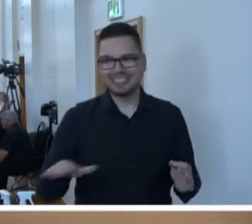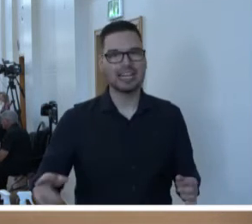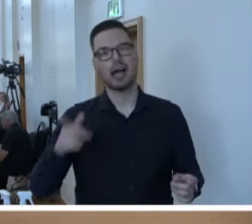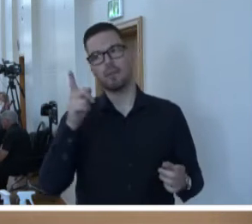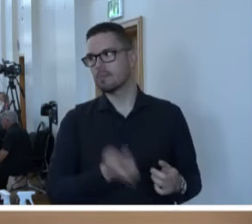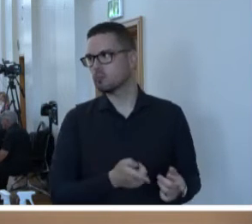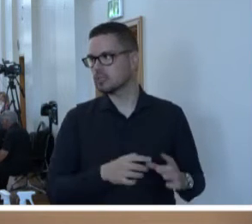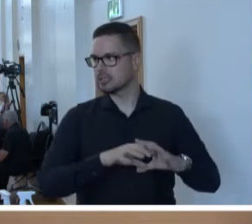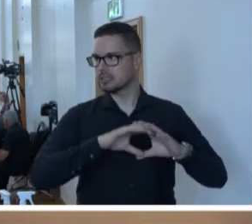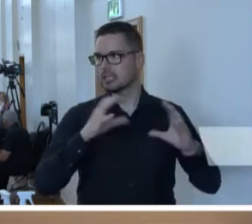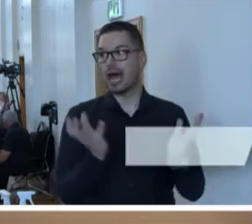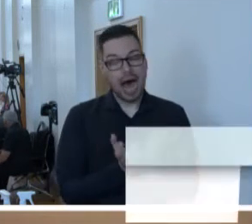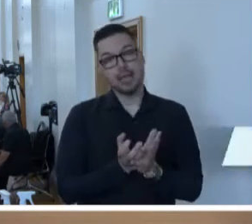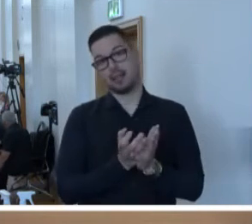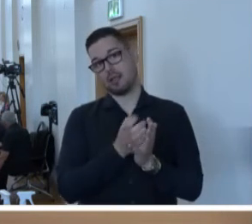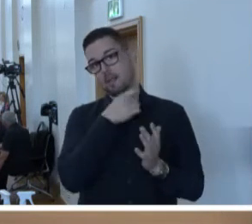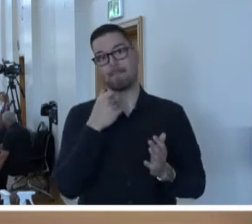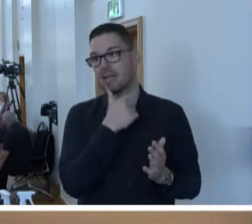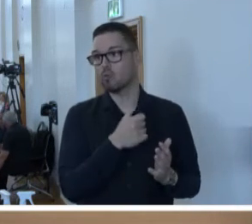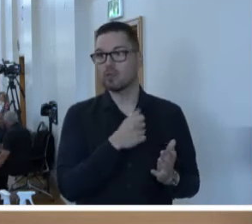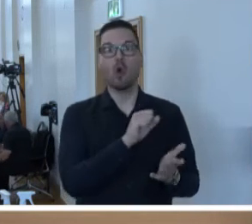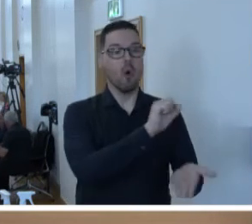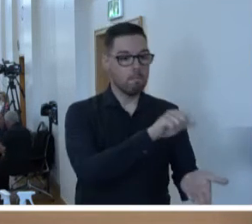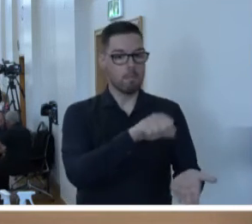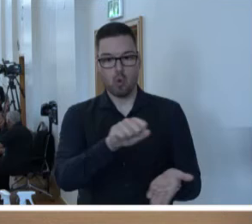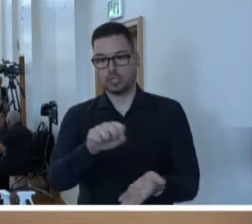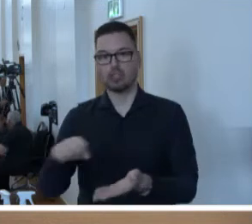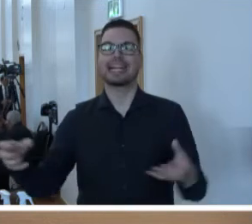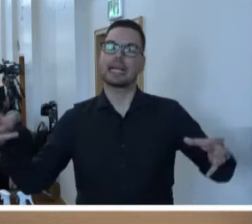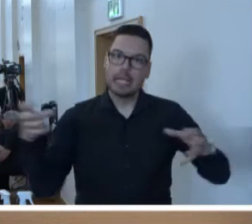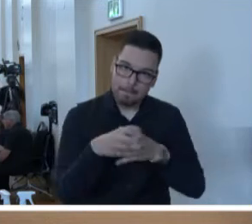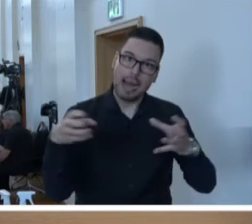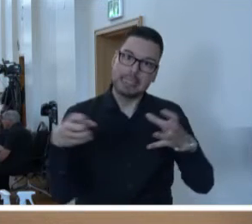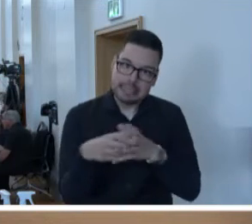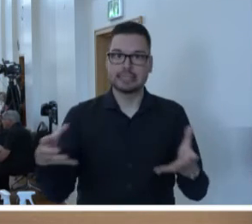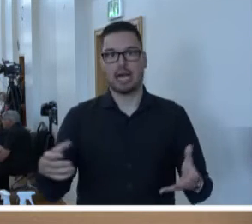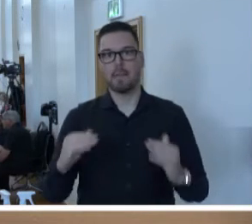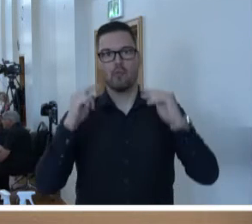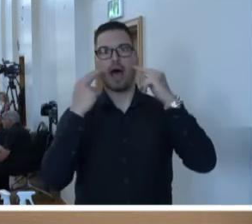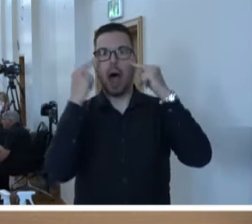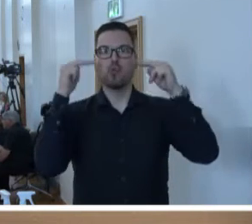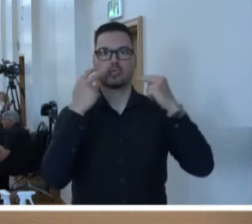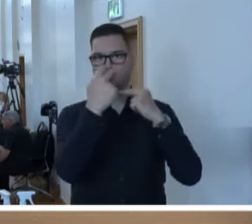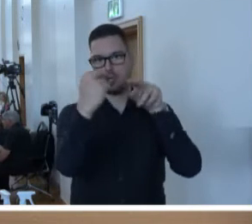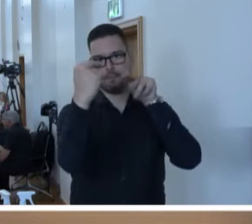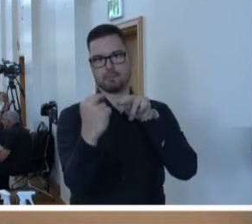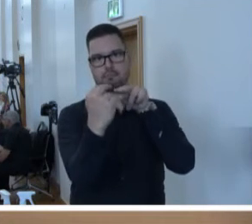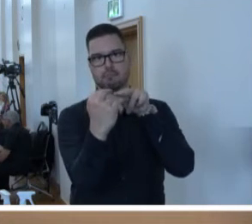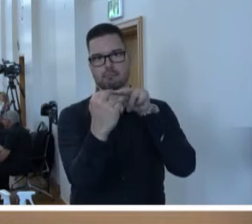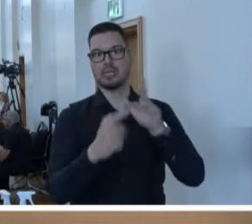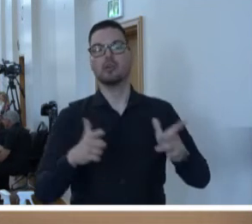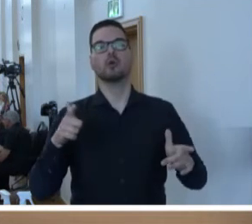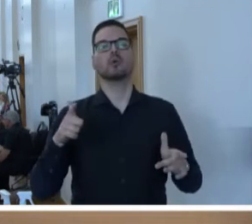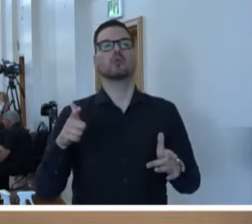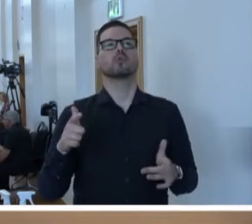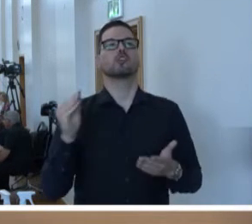müssen wir allen Professionen auch ihre Möglichkeit geben, sich gemeinsam einzubringen auf Augenhöhe. Und wir stellen in der Schulmitbestimmung